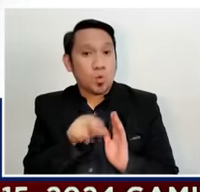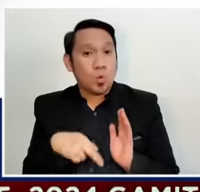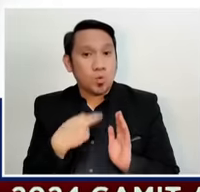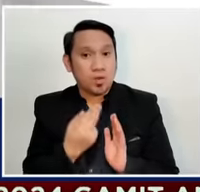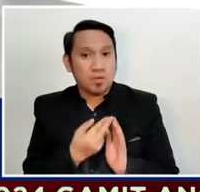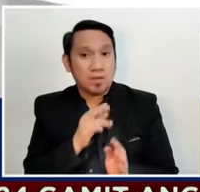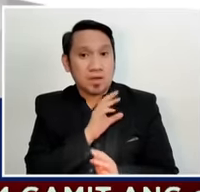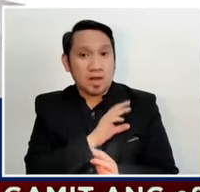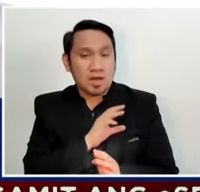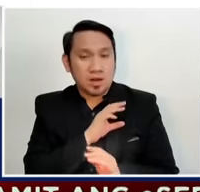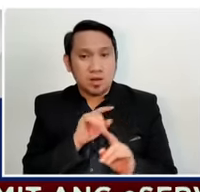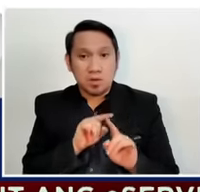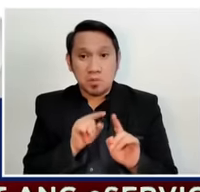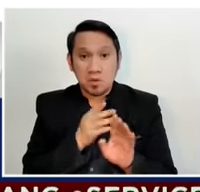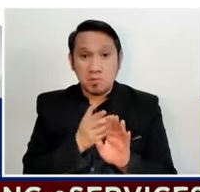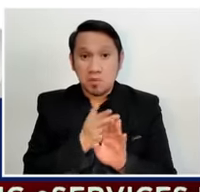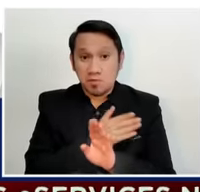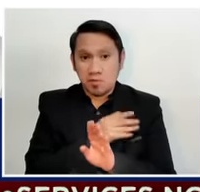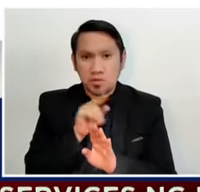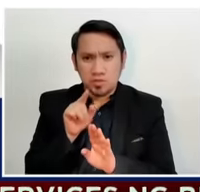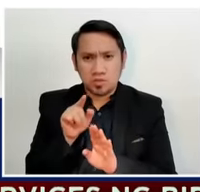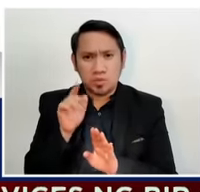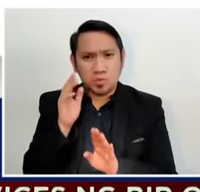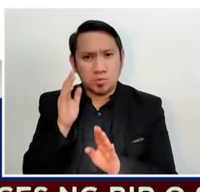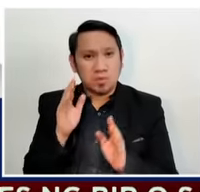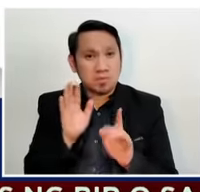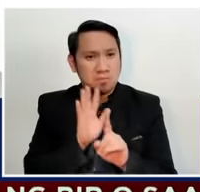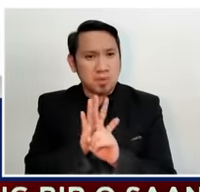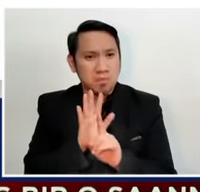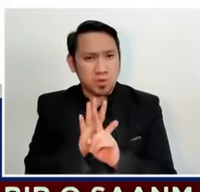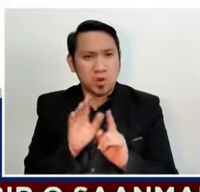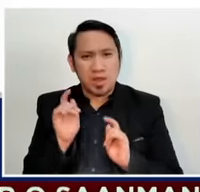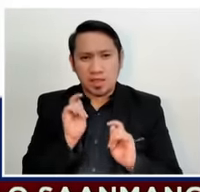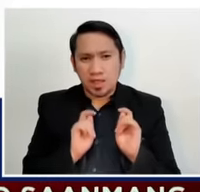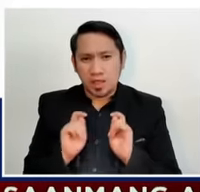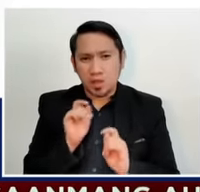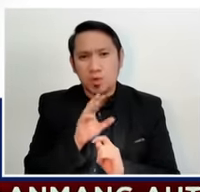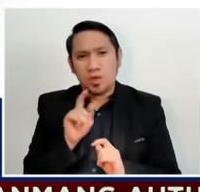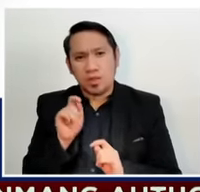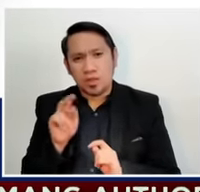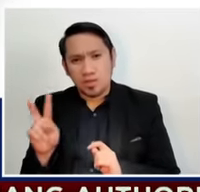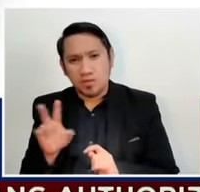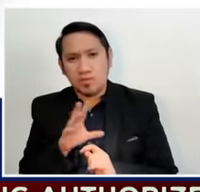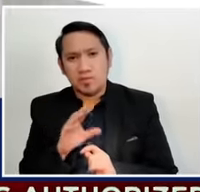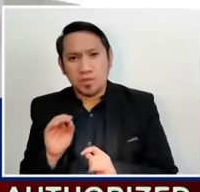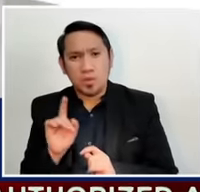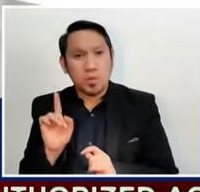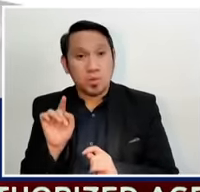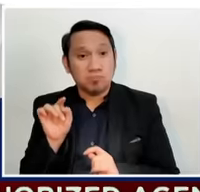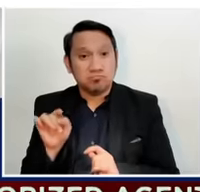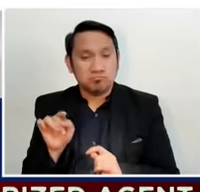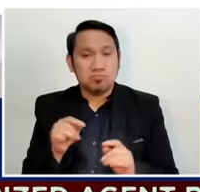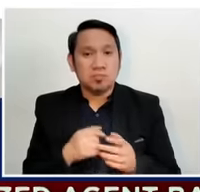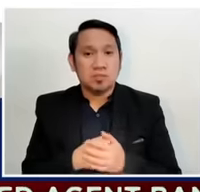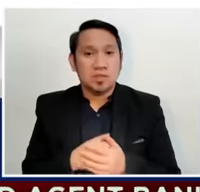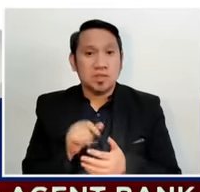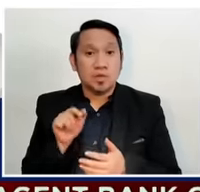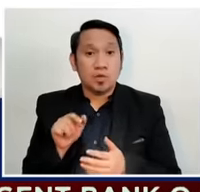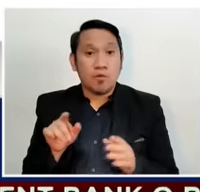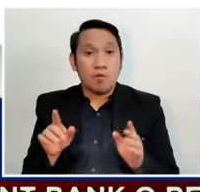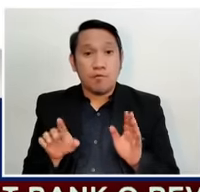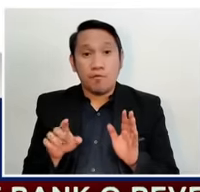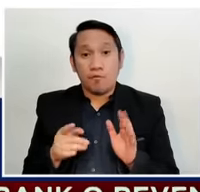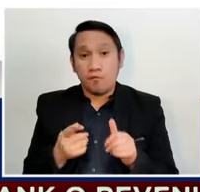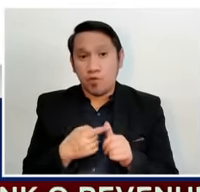Pero bago makilala sa teatro, telebisyon at pelikula, una muna niyang ginampanan ang pagiging seaman. Mga